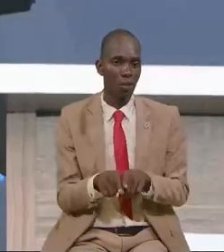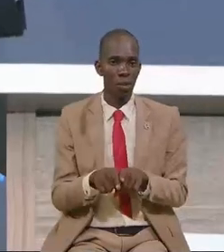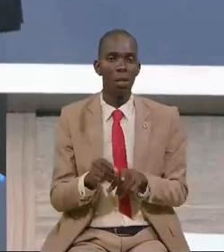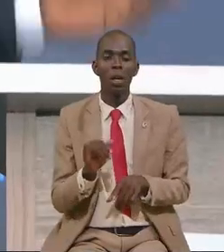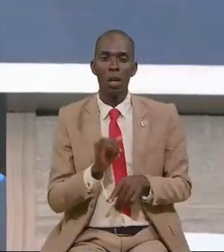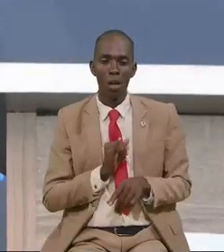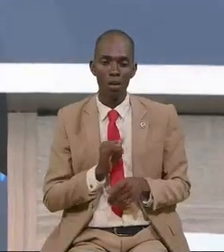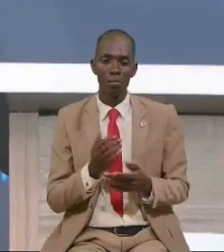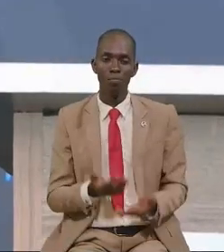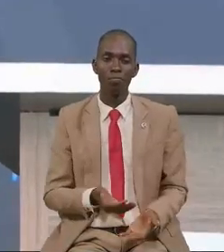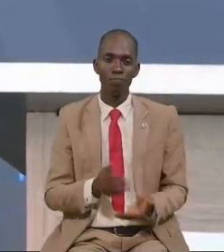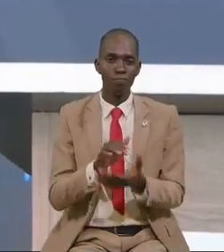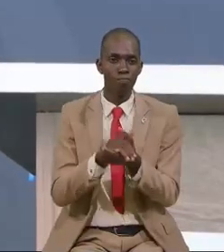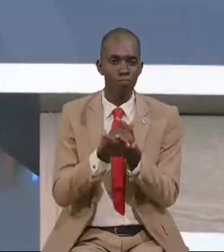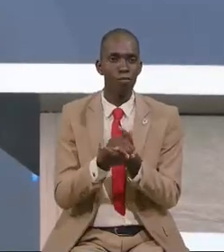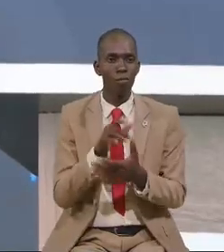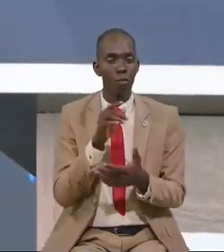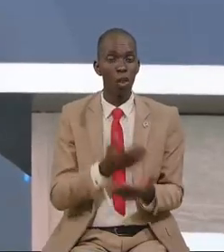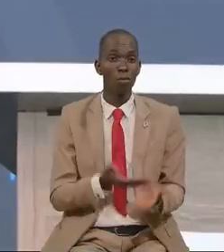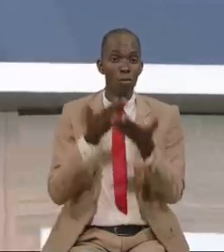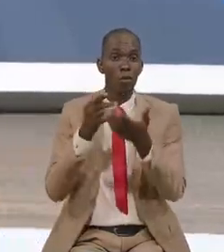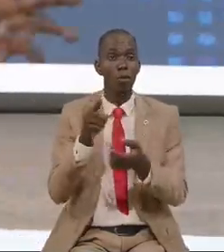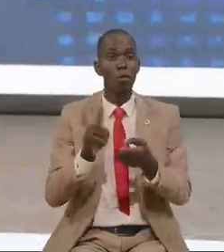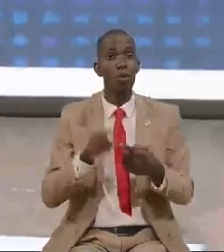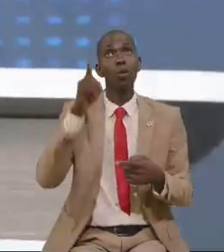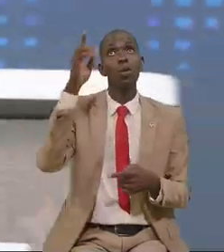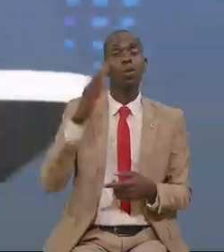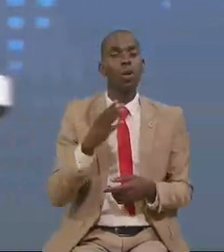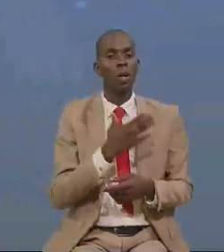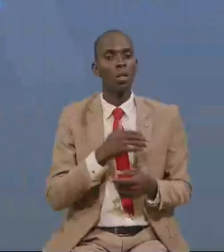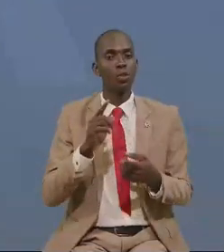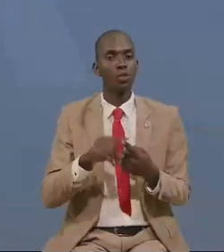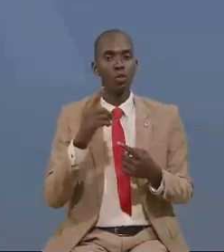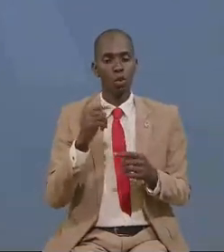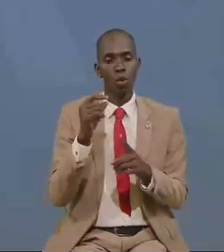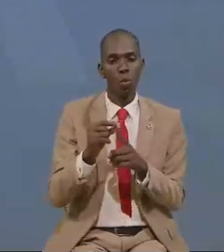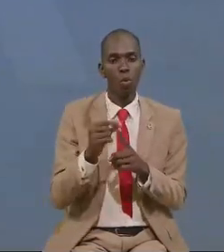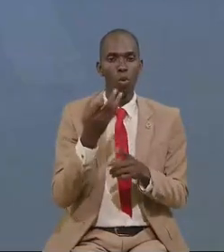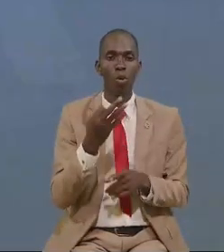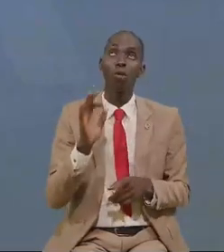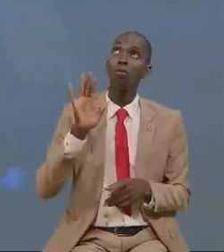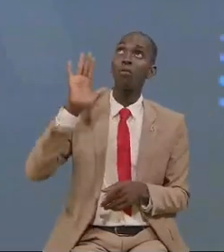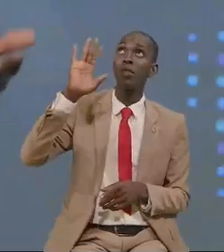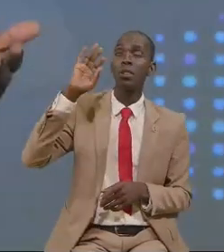Et maintenant, voici, je vous recommande à Dieu et à la parole de sa grâce.